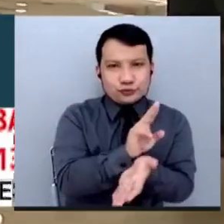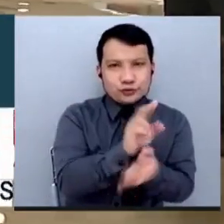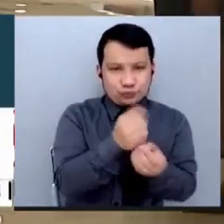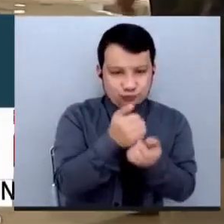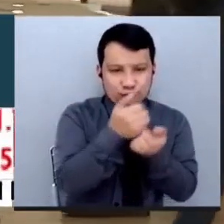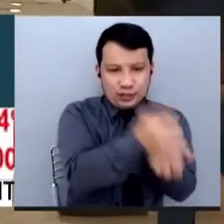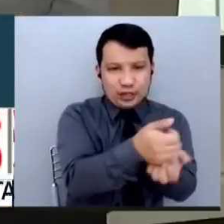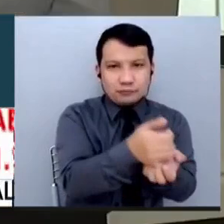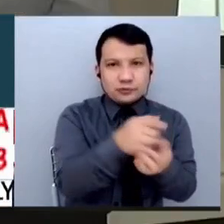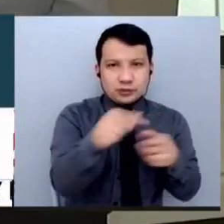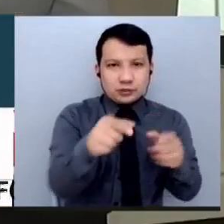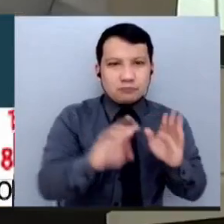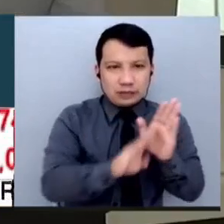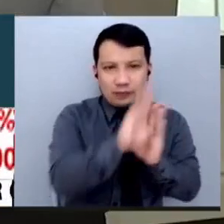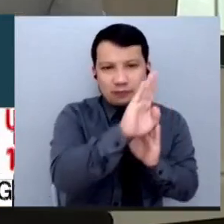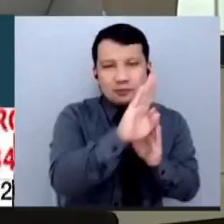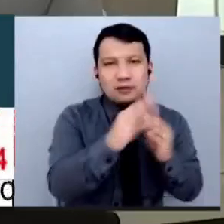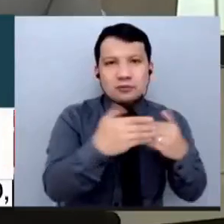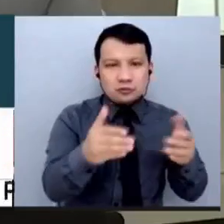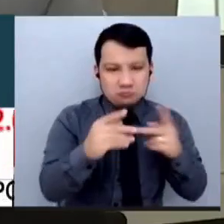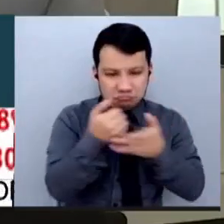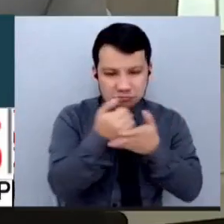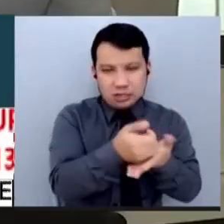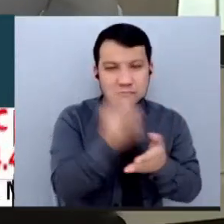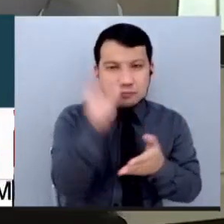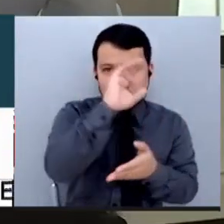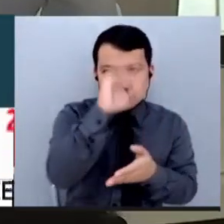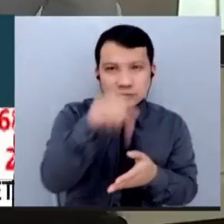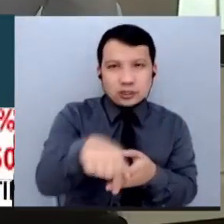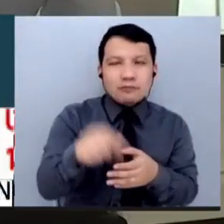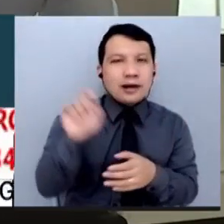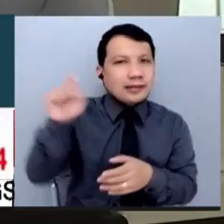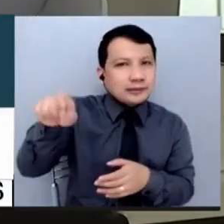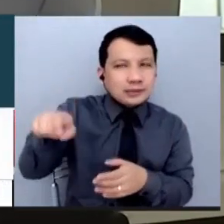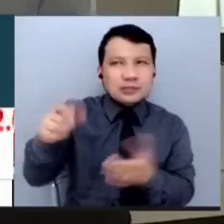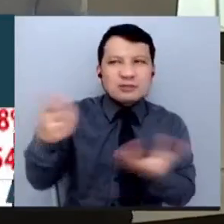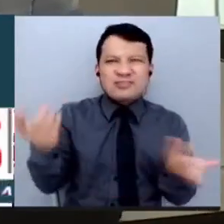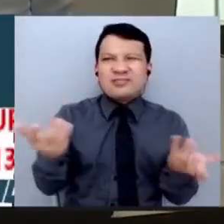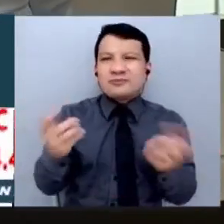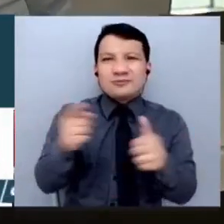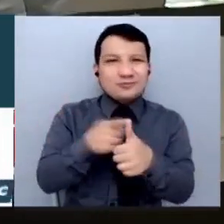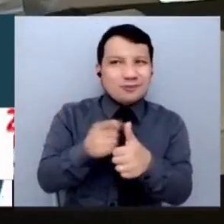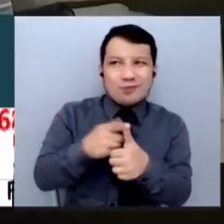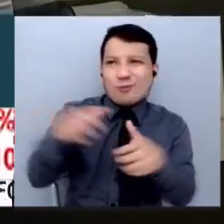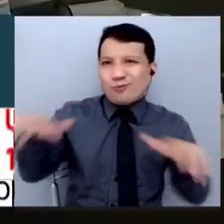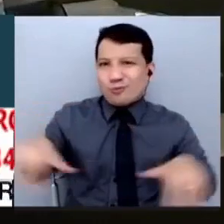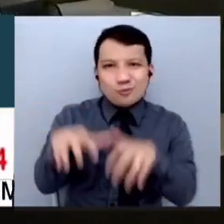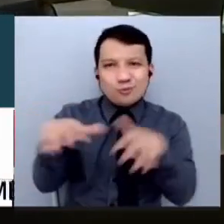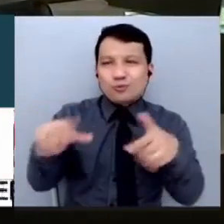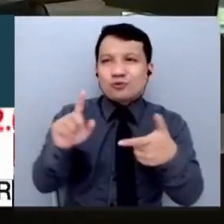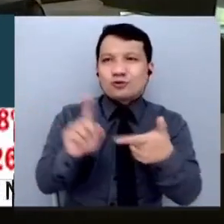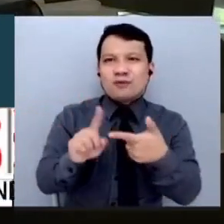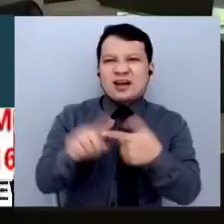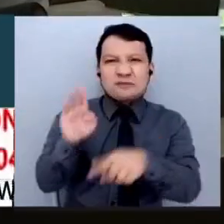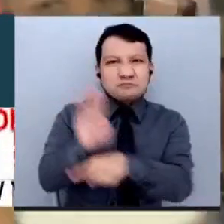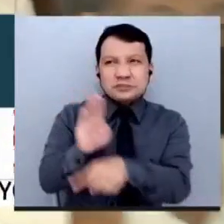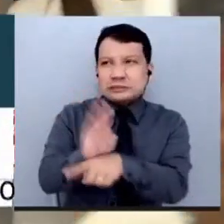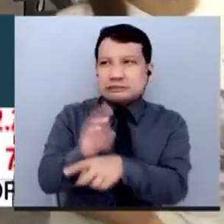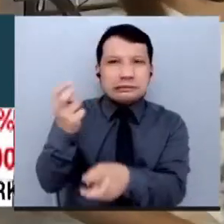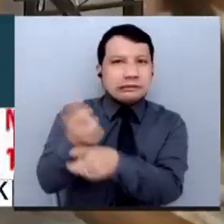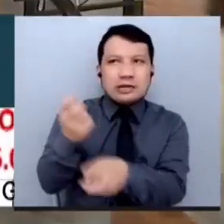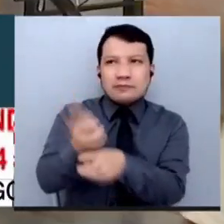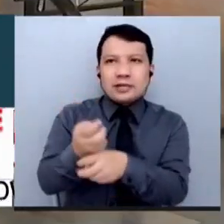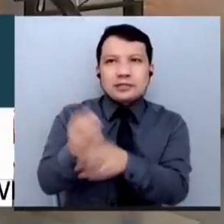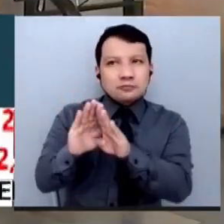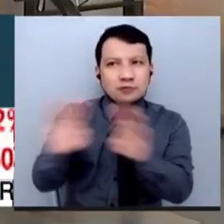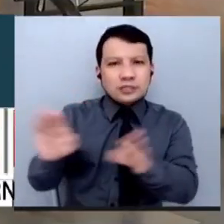makakahanap tayo ng paraan kung paano matulungan yung mga nangangailangan ng trabaho, yung mga negosyong nahirapan,